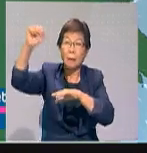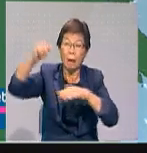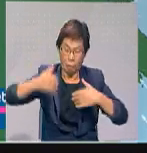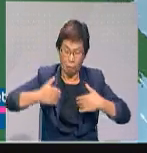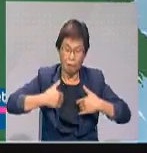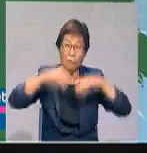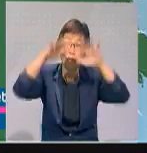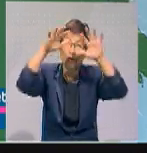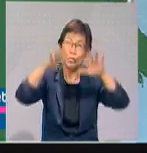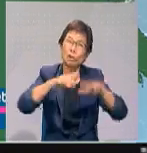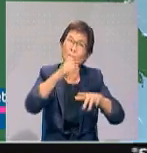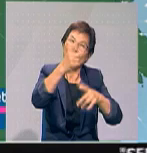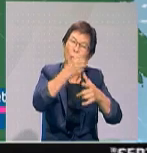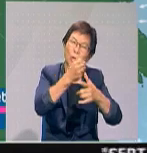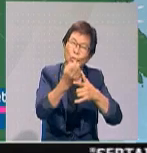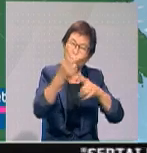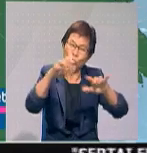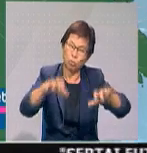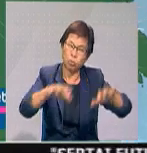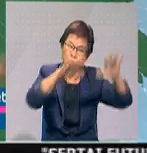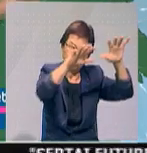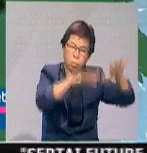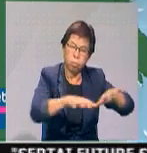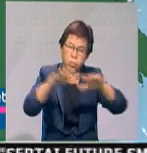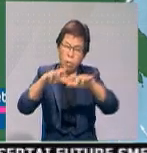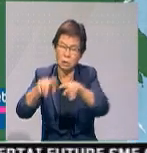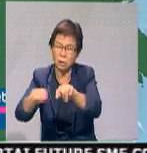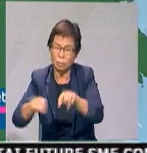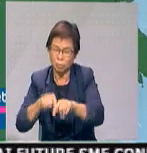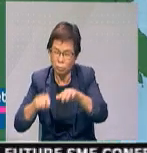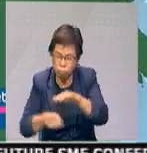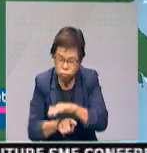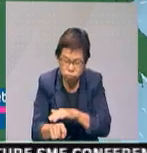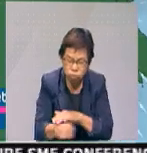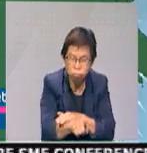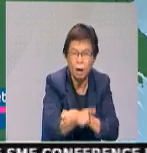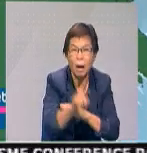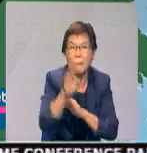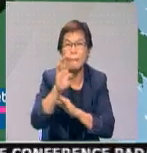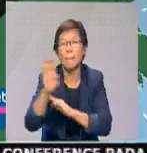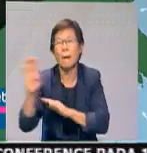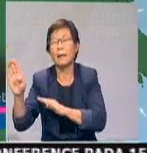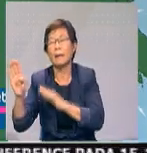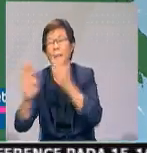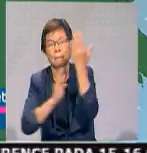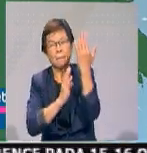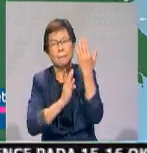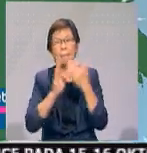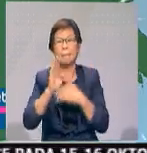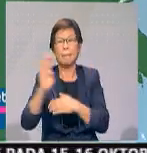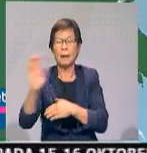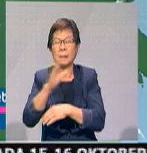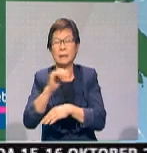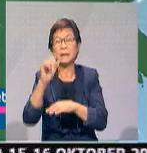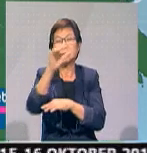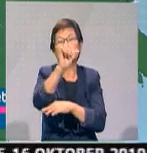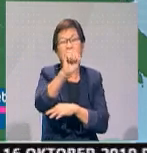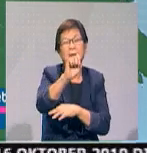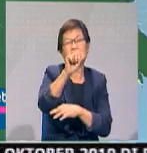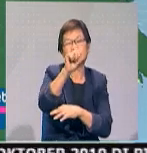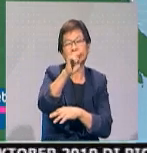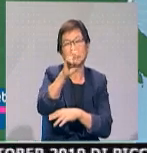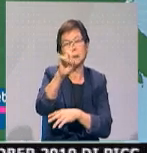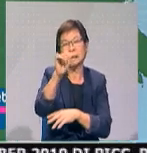terdapat hujan di satu dua tempat di kawasan pedalaman, Pantai Barat dan juga Sanakan. Kesemua ribut petir